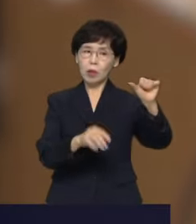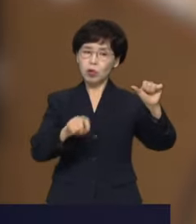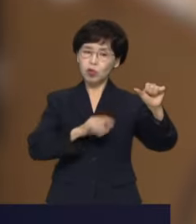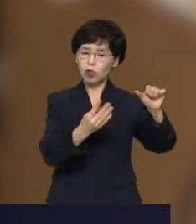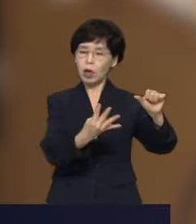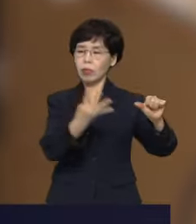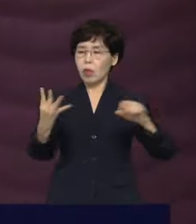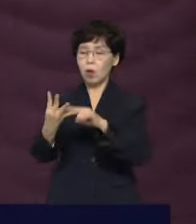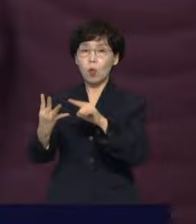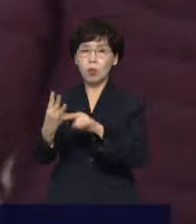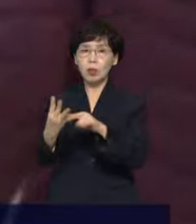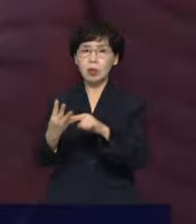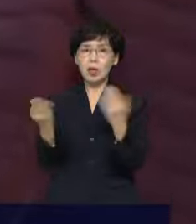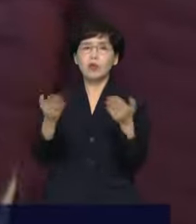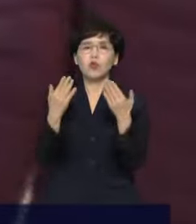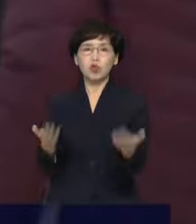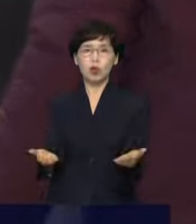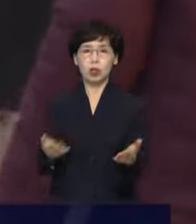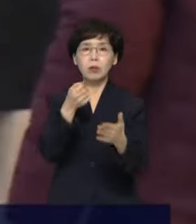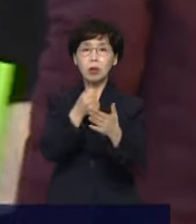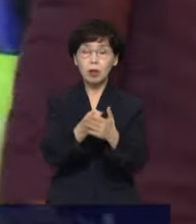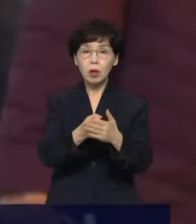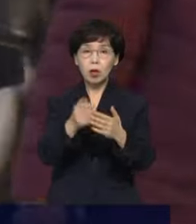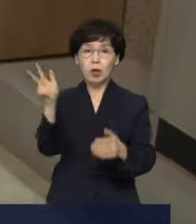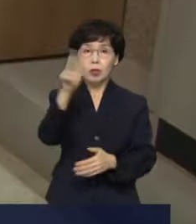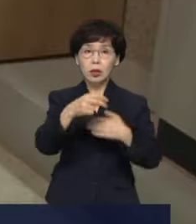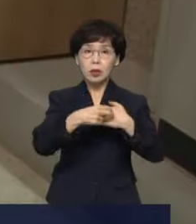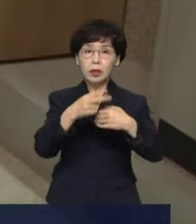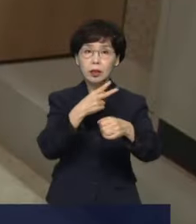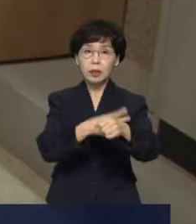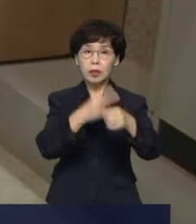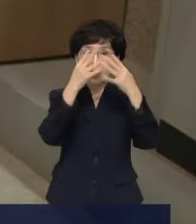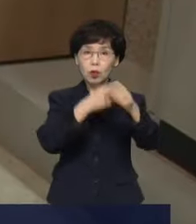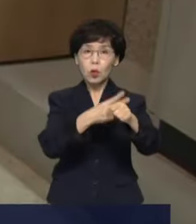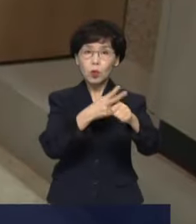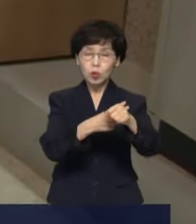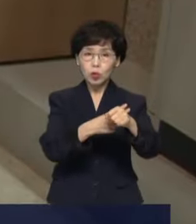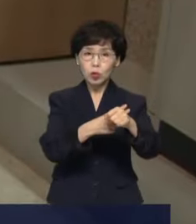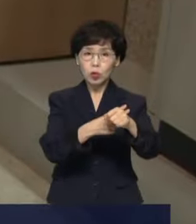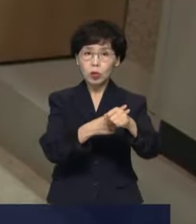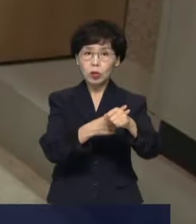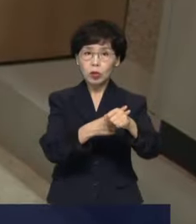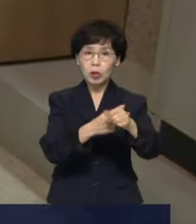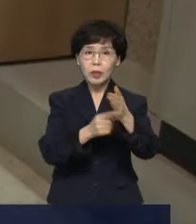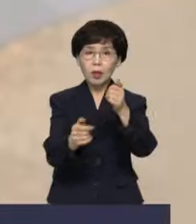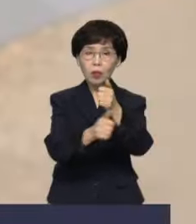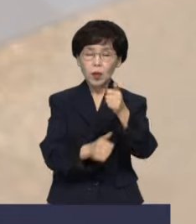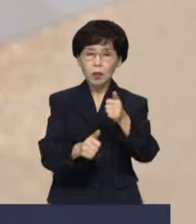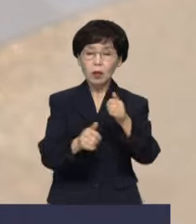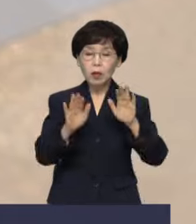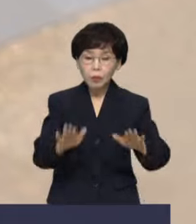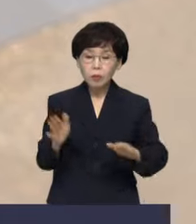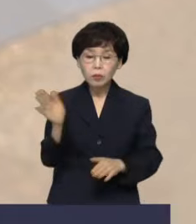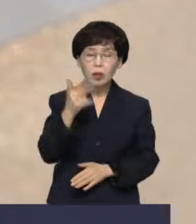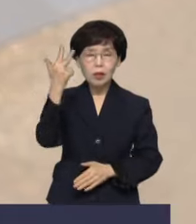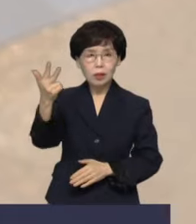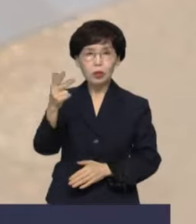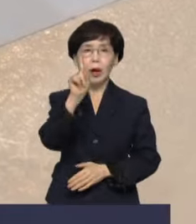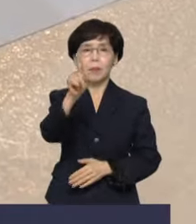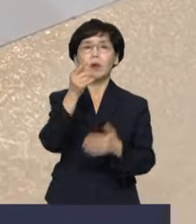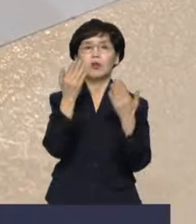4곳이 휴진하기로 한 데다 전국 의대 교수 비대위에서 이번 주를 시작으로 주 1회 정기 휴진을 결정했기